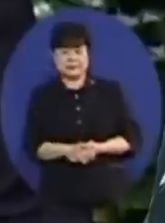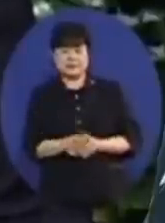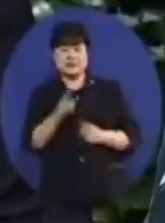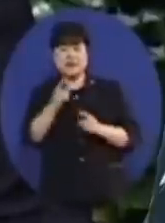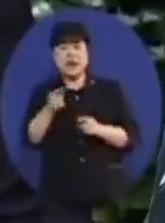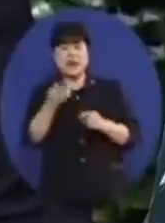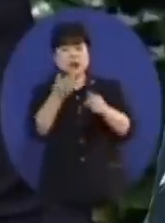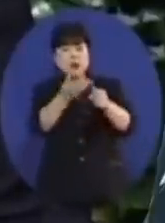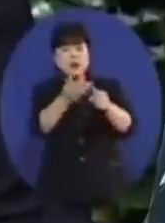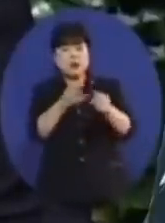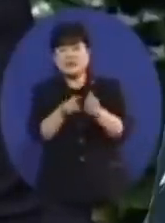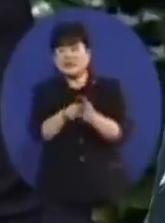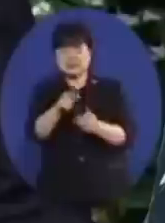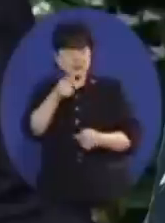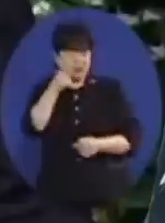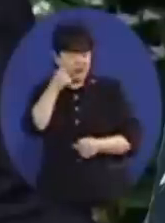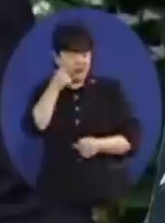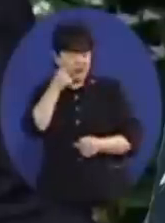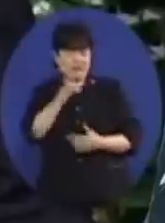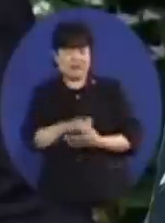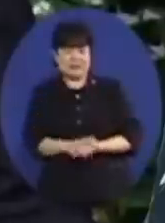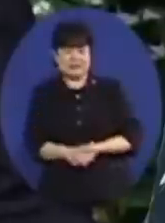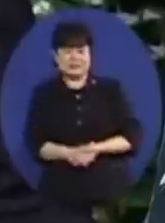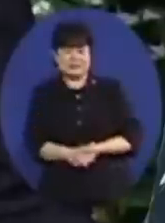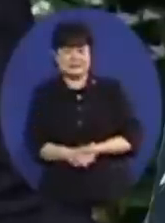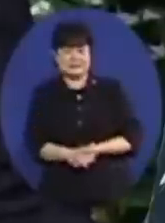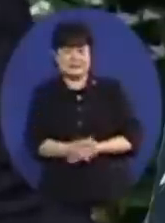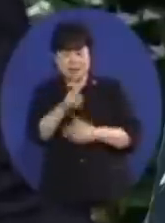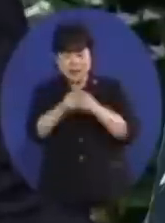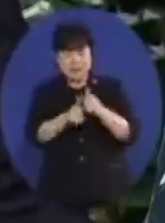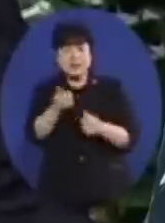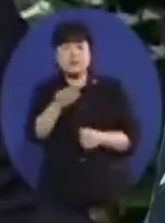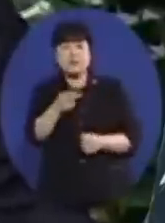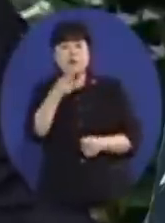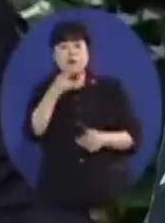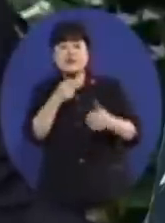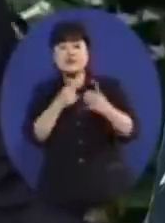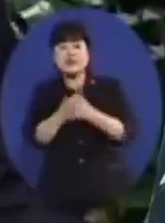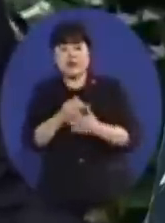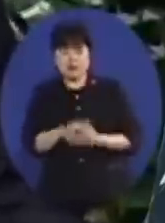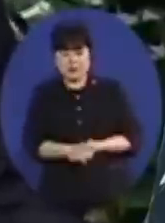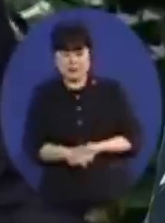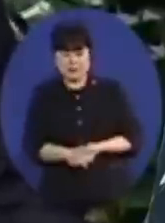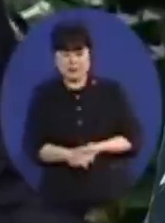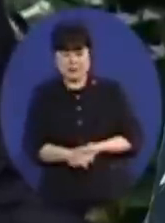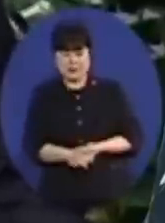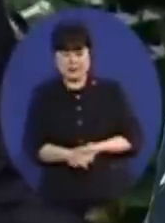무슨 말을 해도 믿을 수가 없지 없습니다 하나님이 안 계시기 때문에